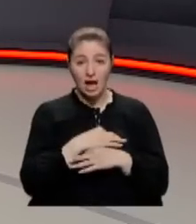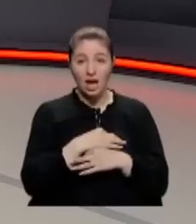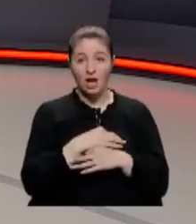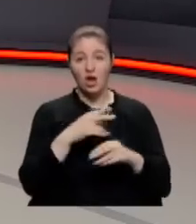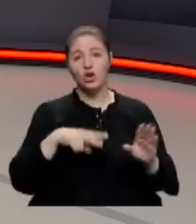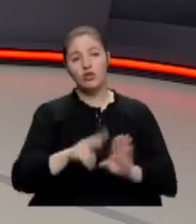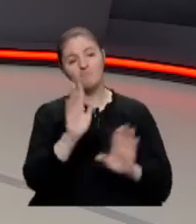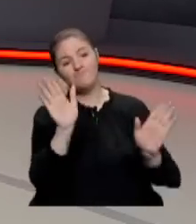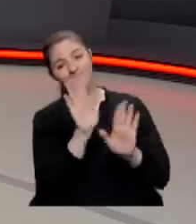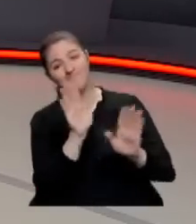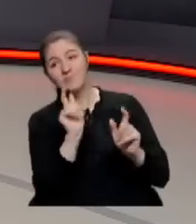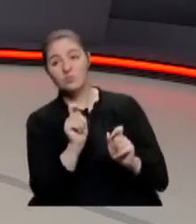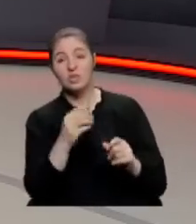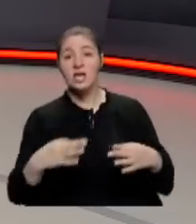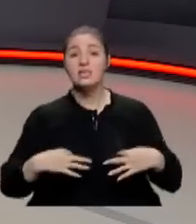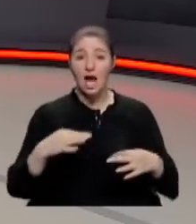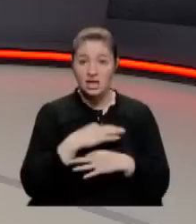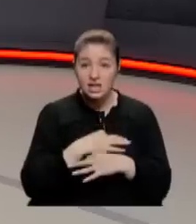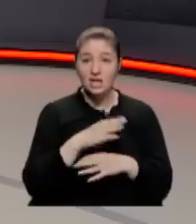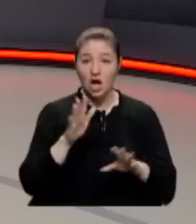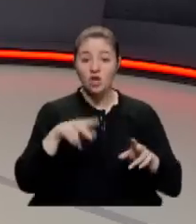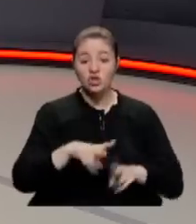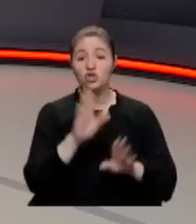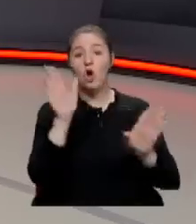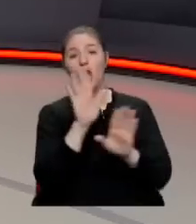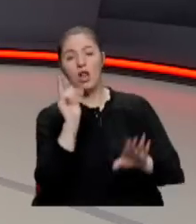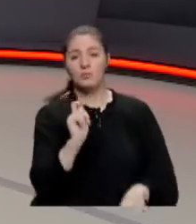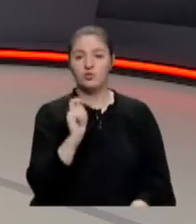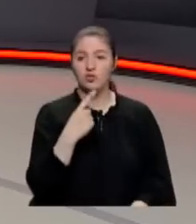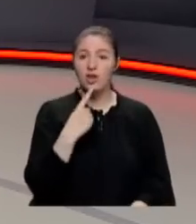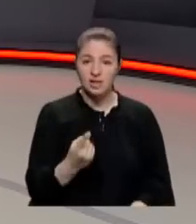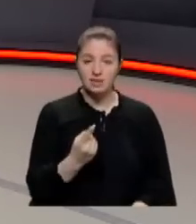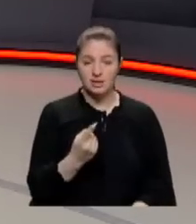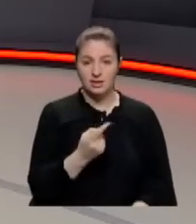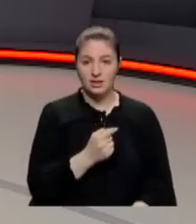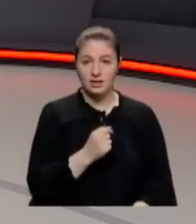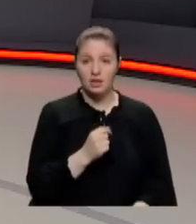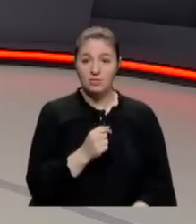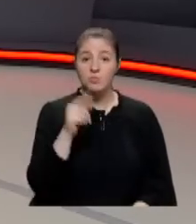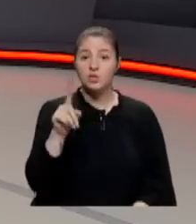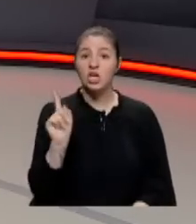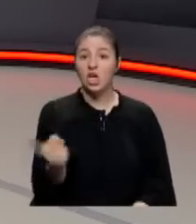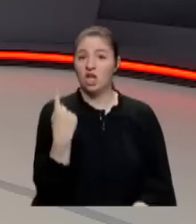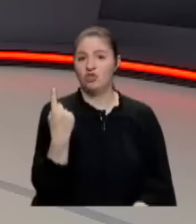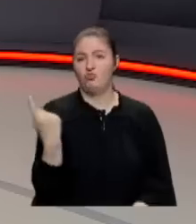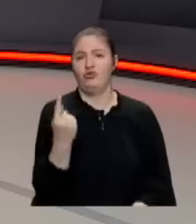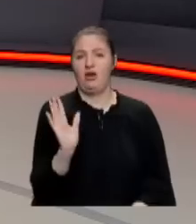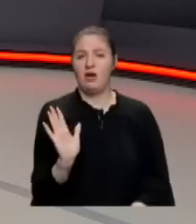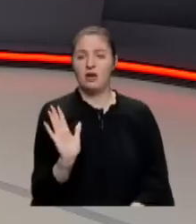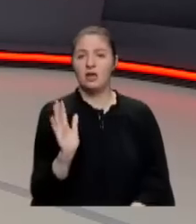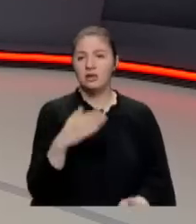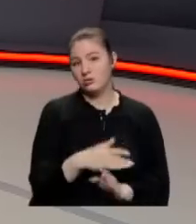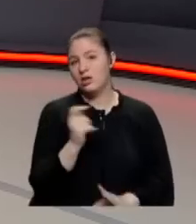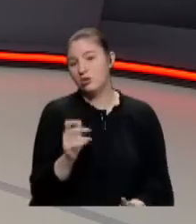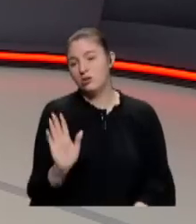yolcu edeceğiz saygıyla yolcu edilecek dedi şimdi bu İlginç bir cümle